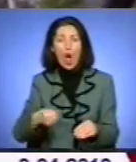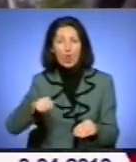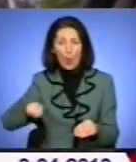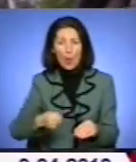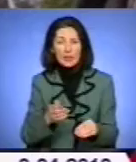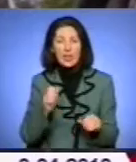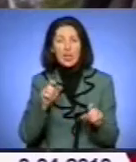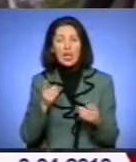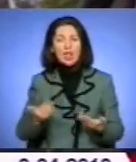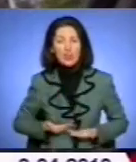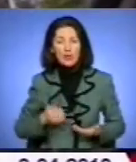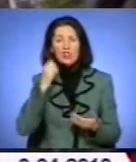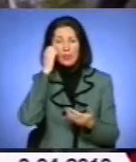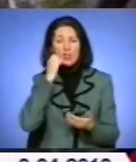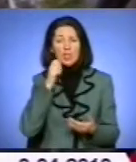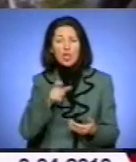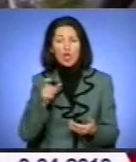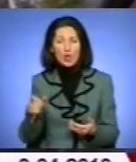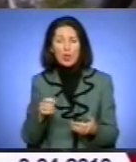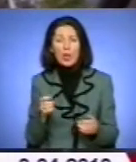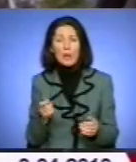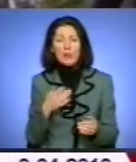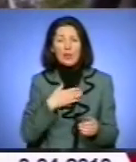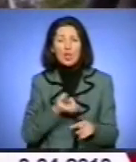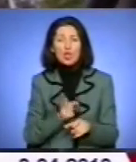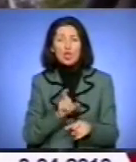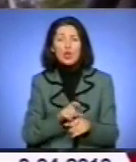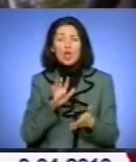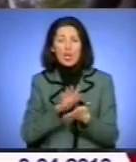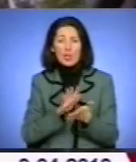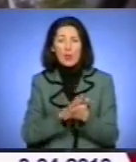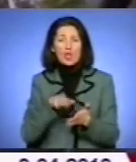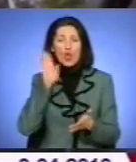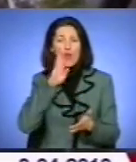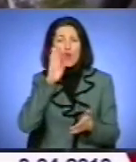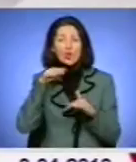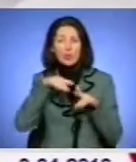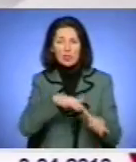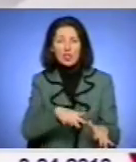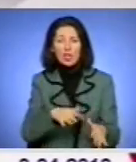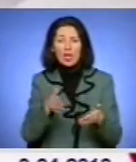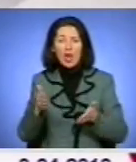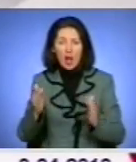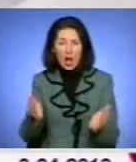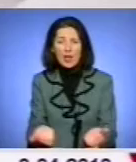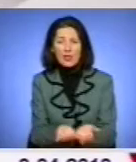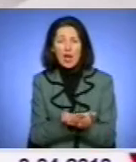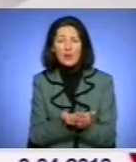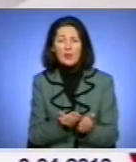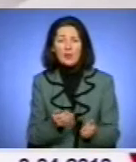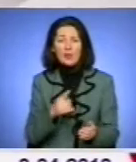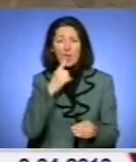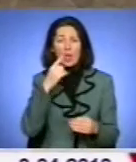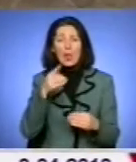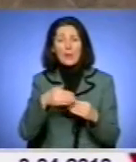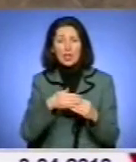малозахищені. Подивитися там, у нас дуже захарашені водосічні канави, особливо при дворах і в селах. При наближенні рівня води до